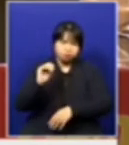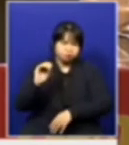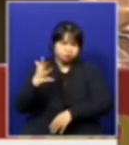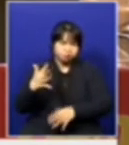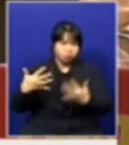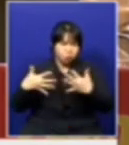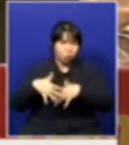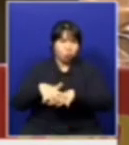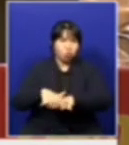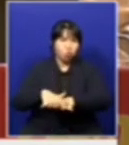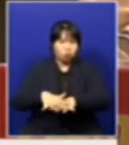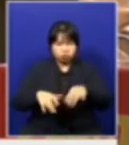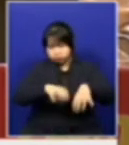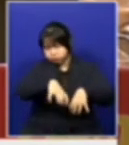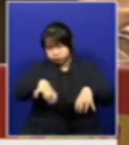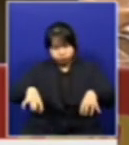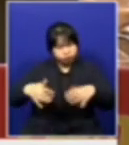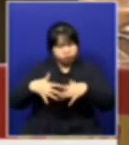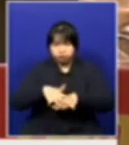มกันจากหลายภาคส่วน